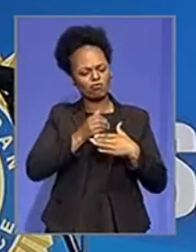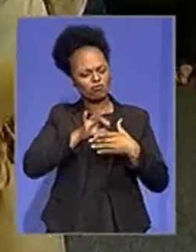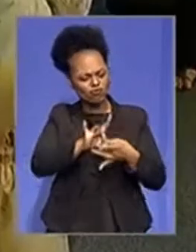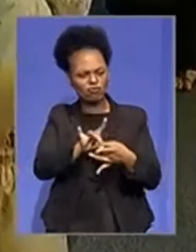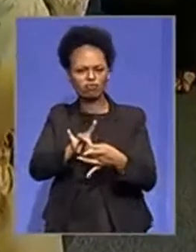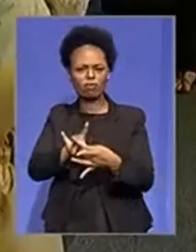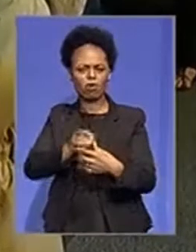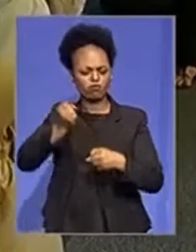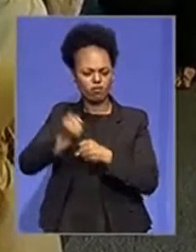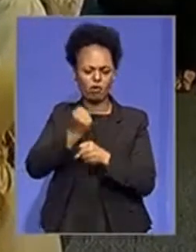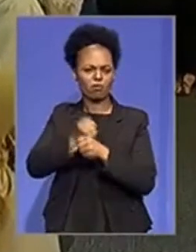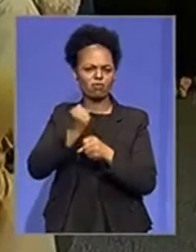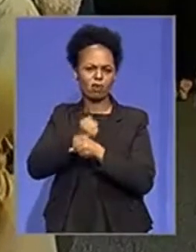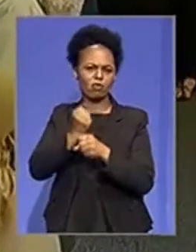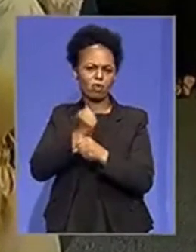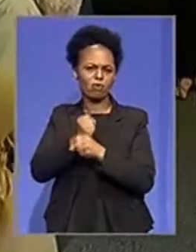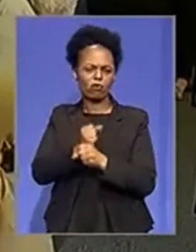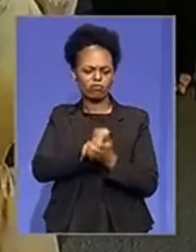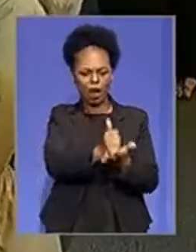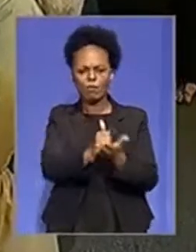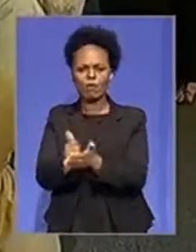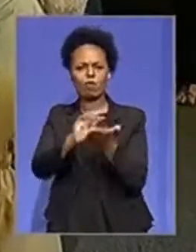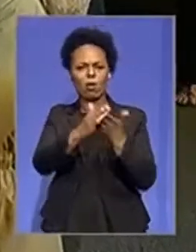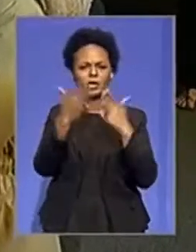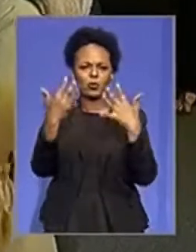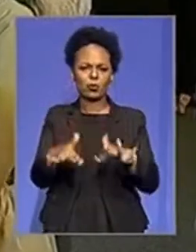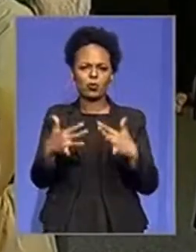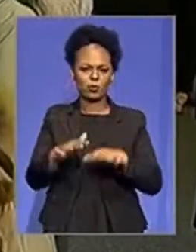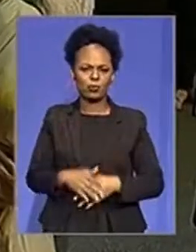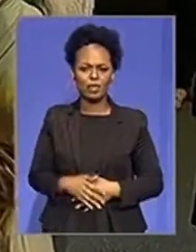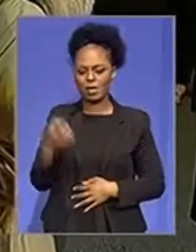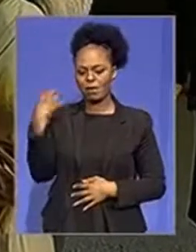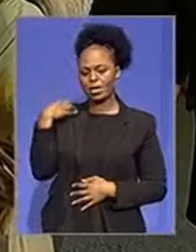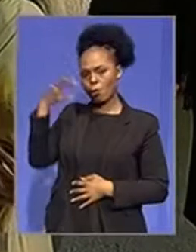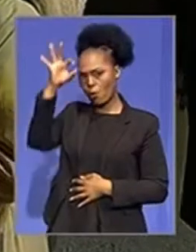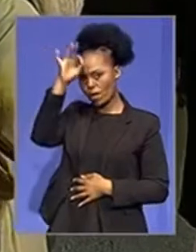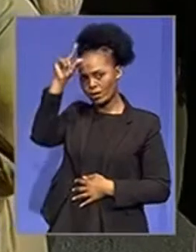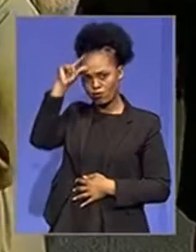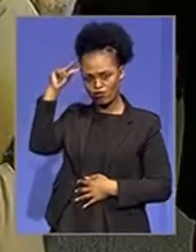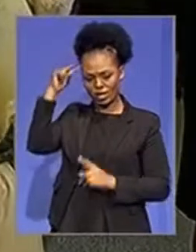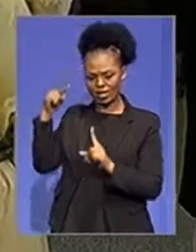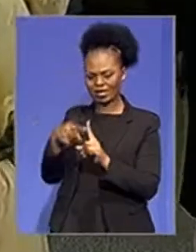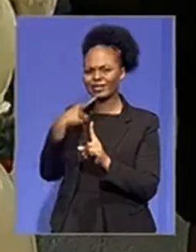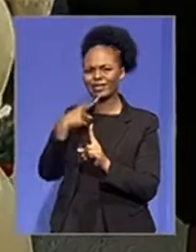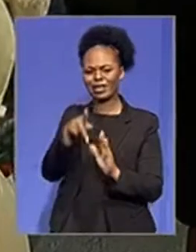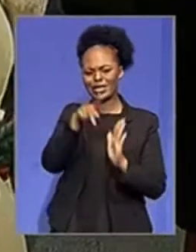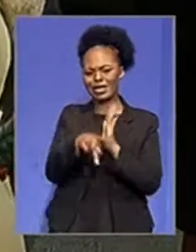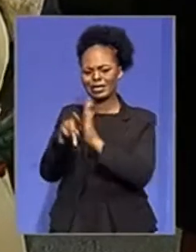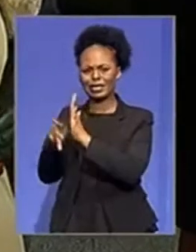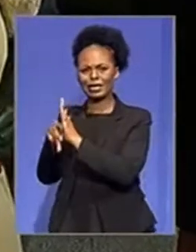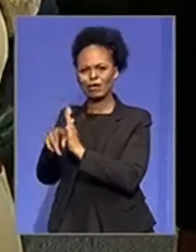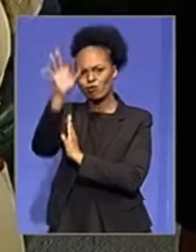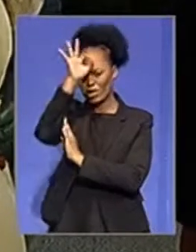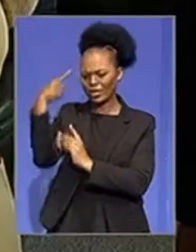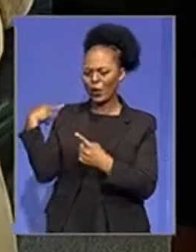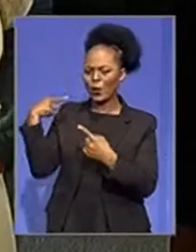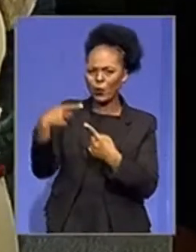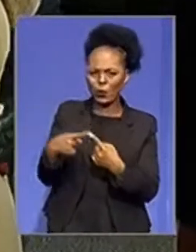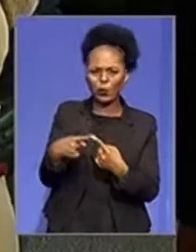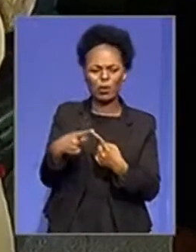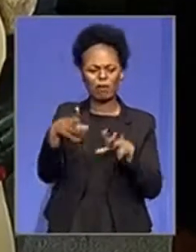nepo. Letona la sepolesa Bheki Cele le boletse ha dipolao tsa bahlanka ba sepolesa tse ntseng di hlwa mekwalaba di kekebe